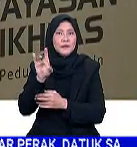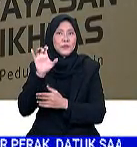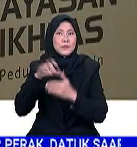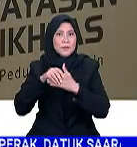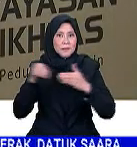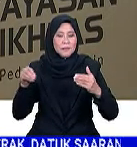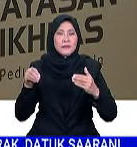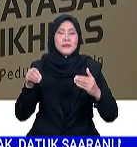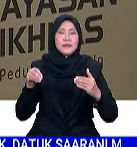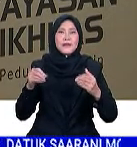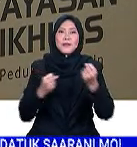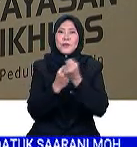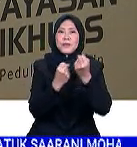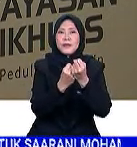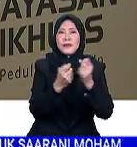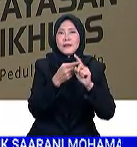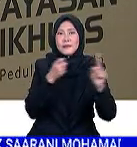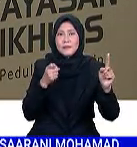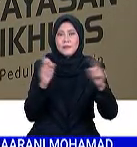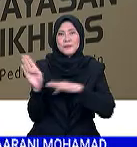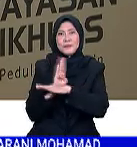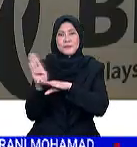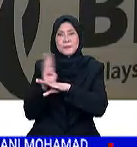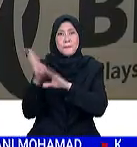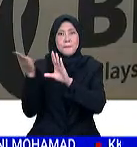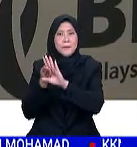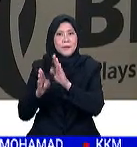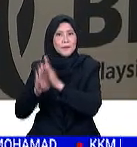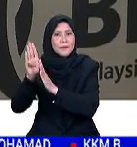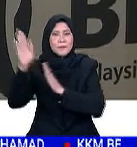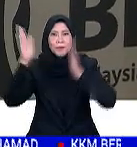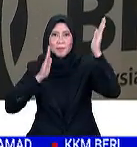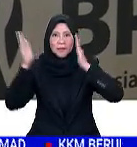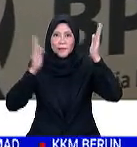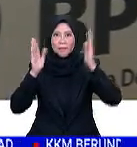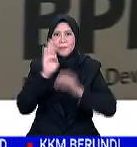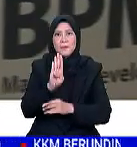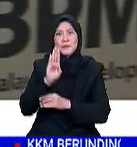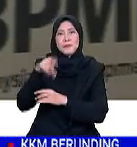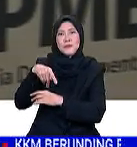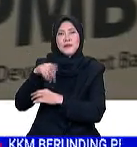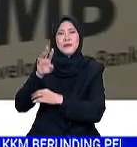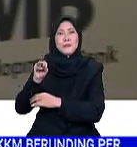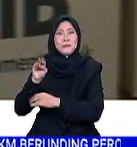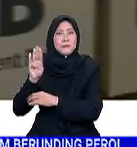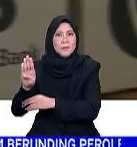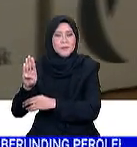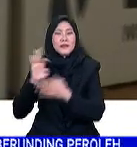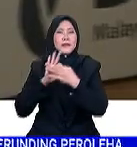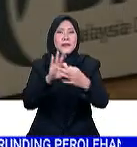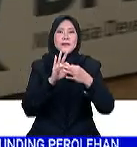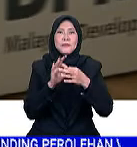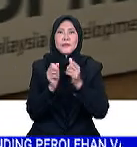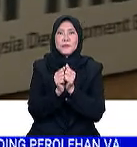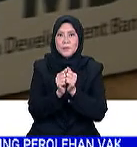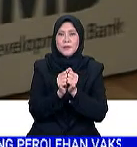RM296,800 itu merupakan sumbangan Badan Korporat Bank Pembangunan Malaysia Berhad BPMB dengan kerjasama